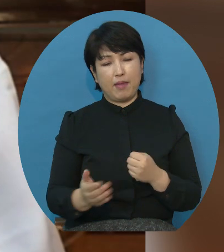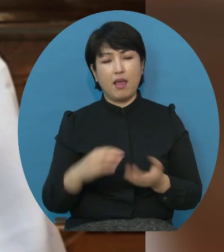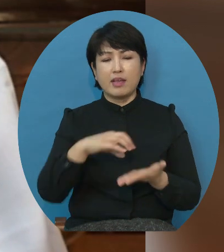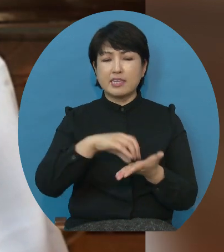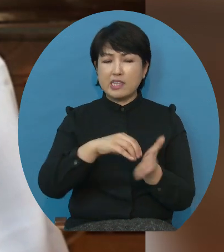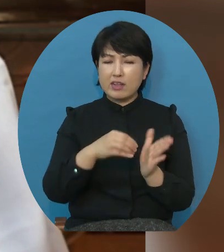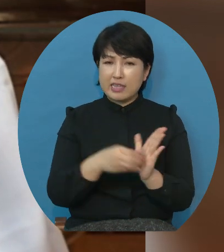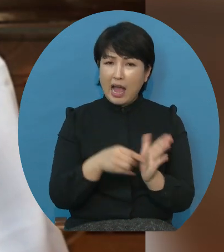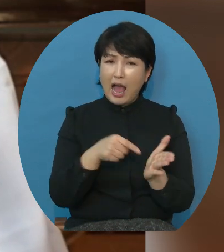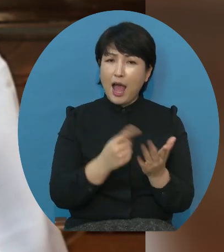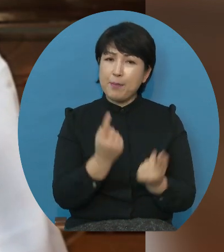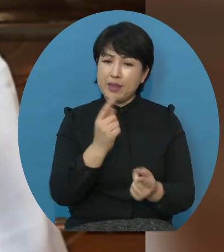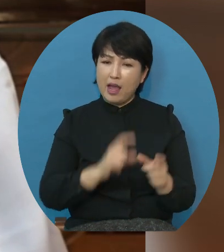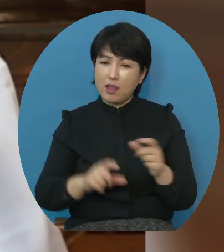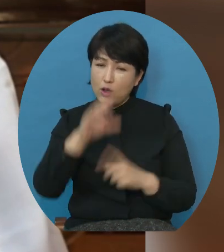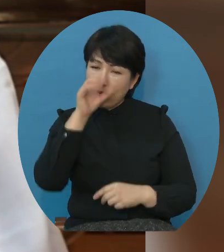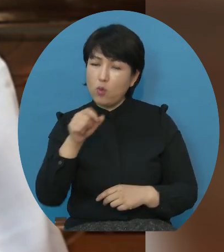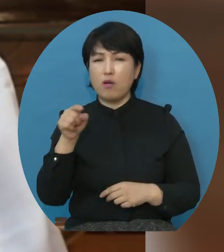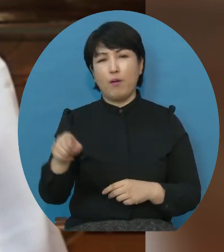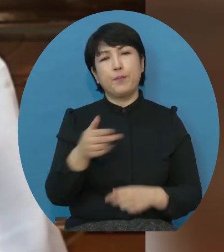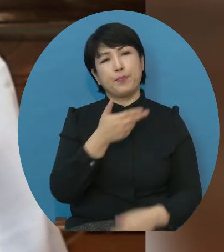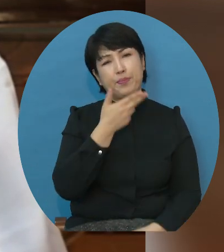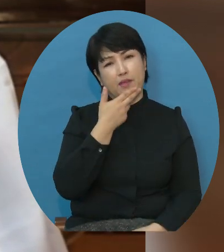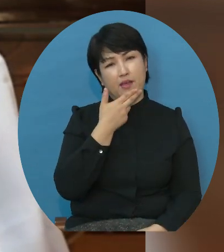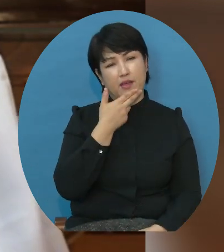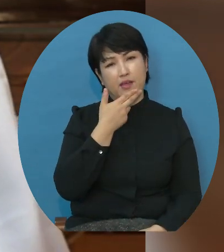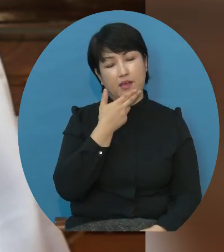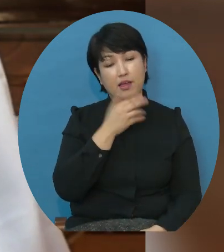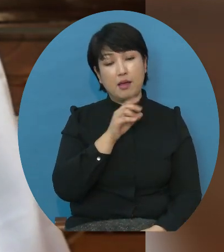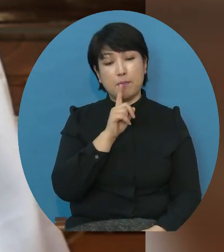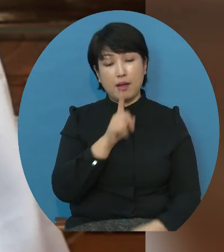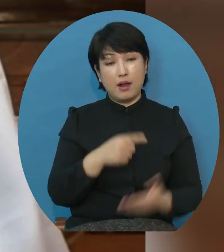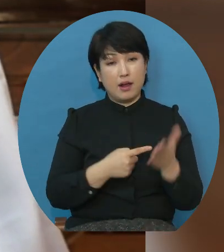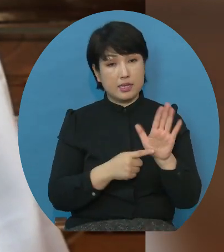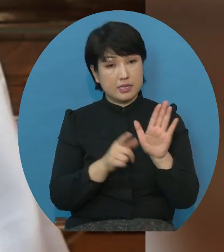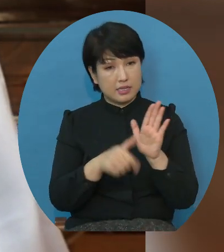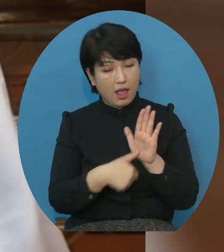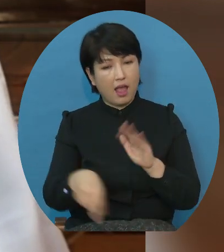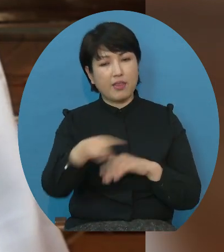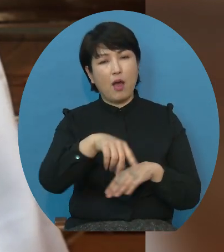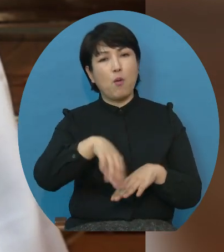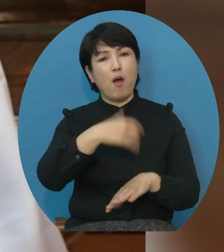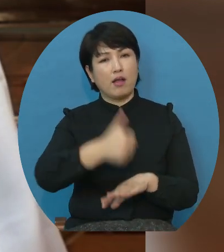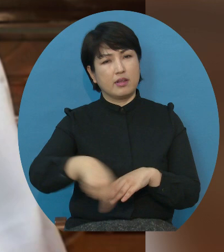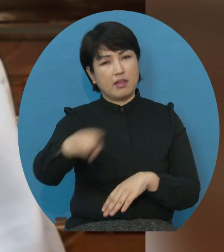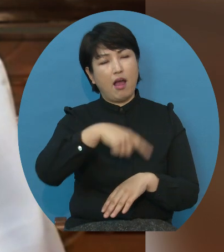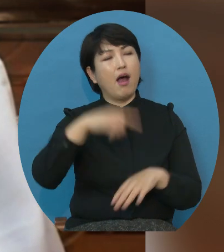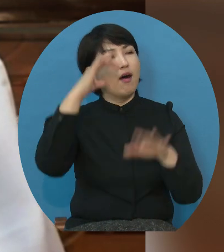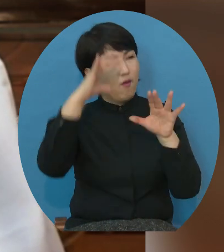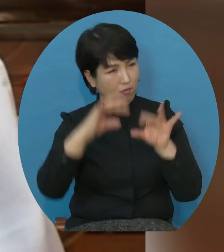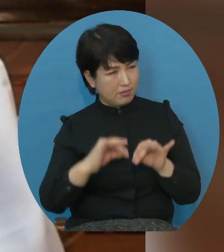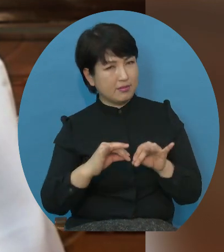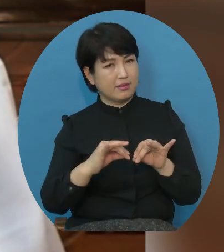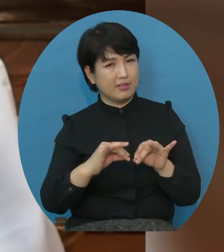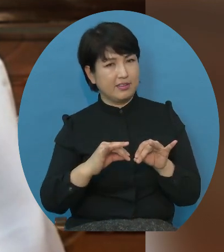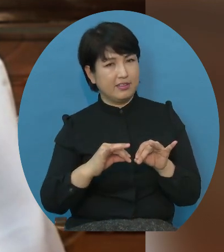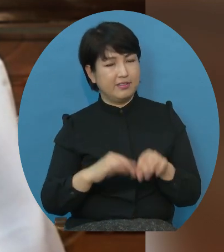적당한 것보다 더 좋은 것은 없어 했을 때 이 왕들이 큰방 동일한